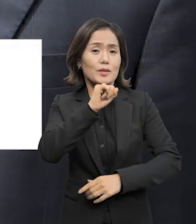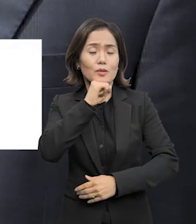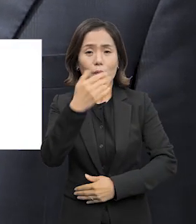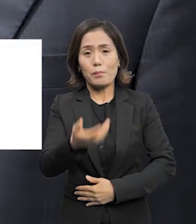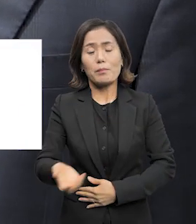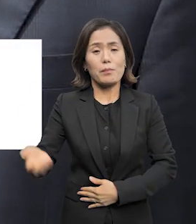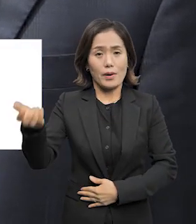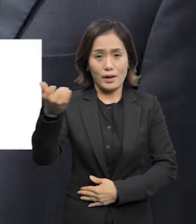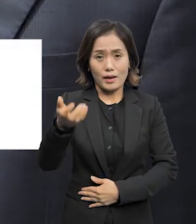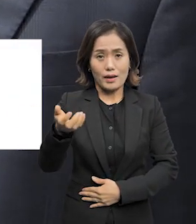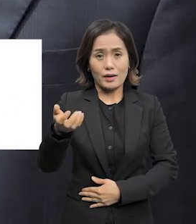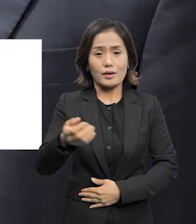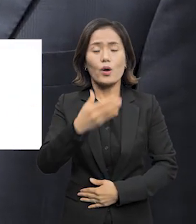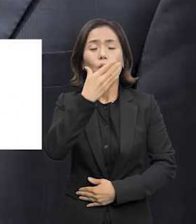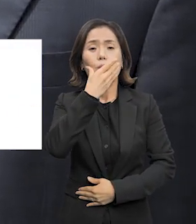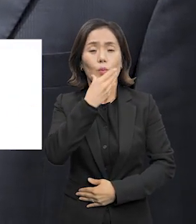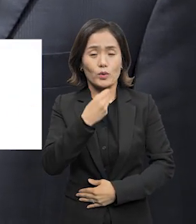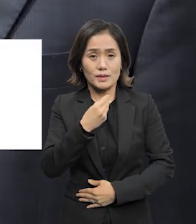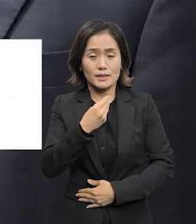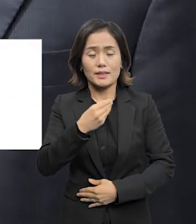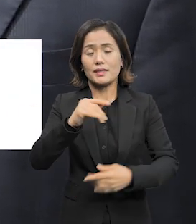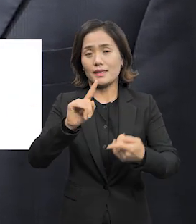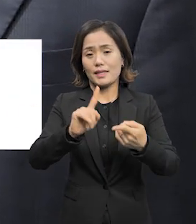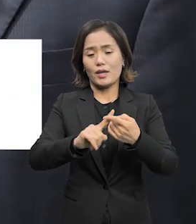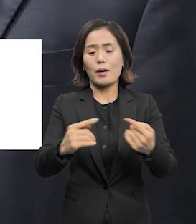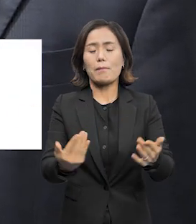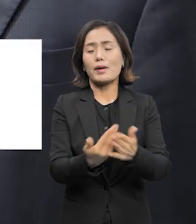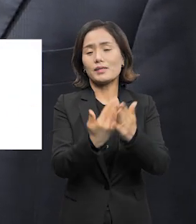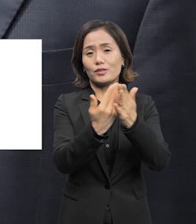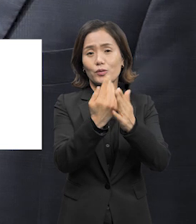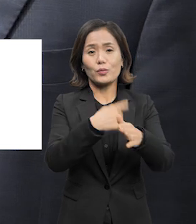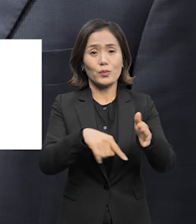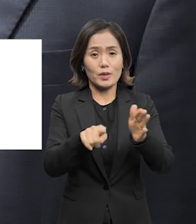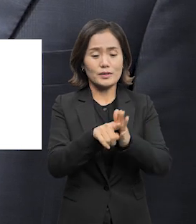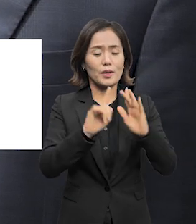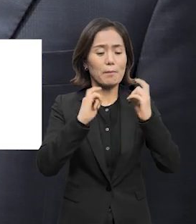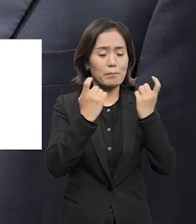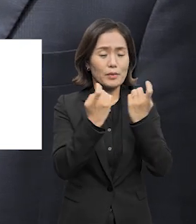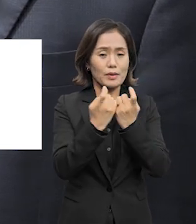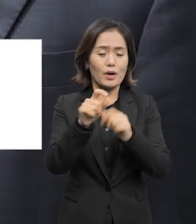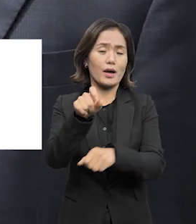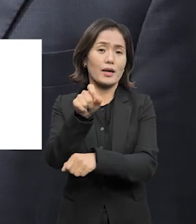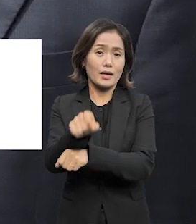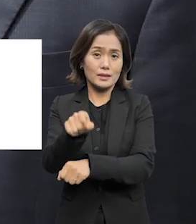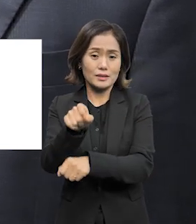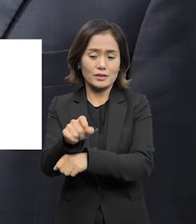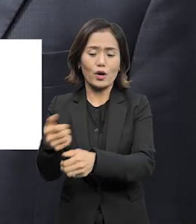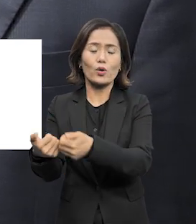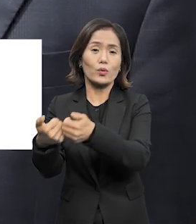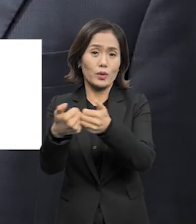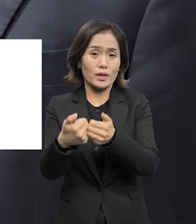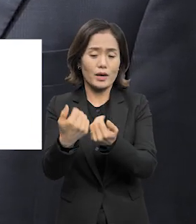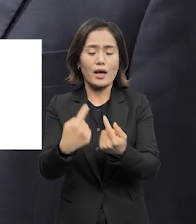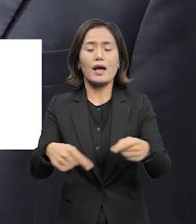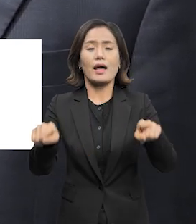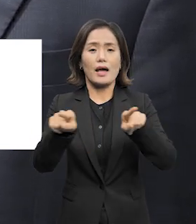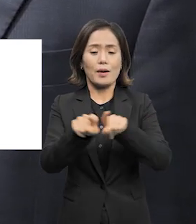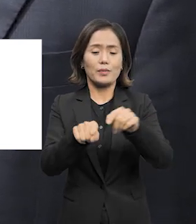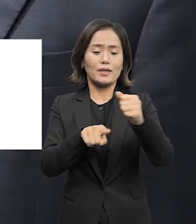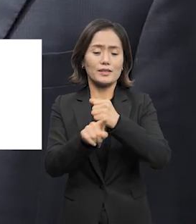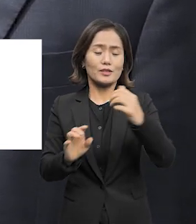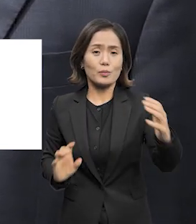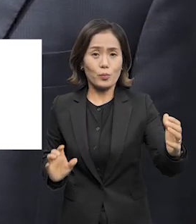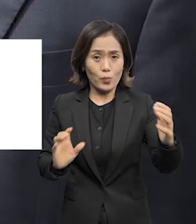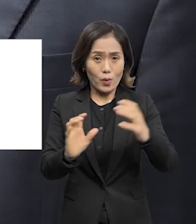삶의 질 향상과 복지의 향상을 위해 민간 행정 의예가